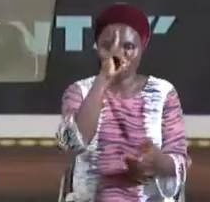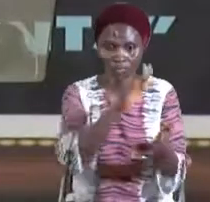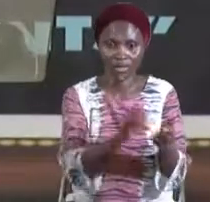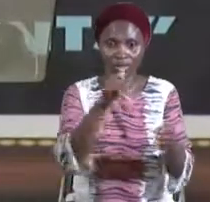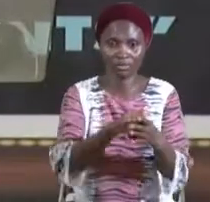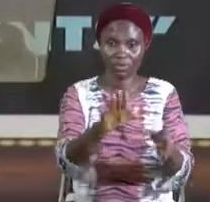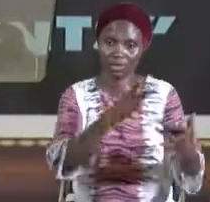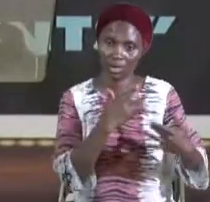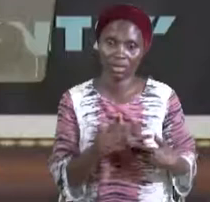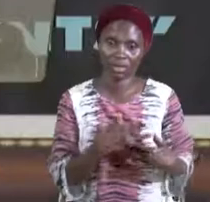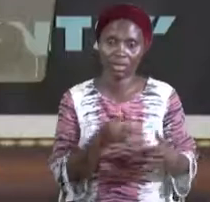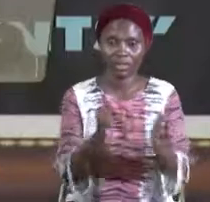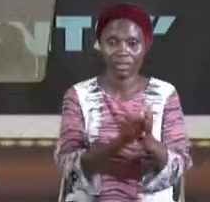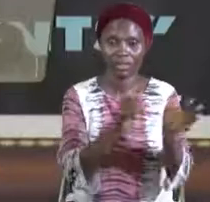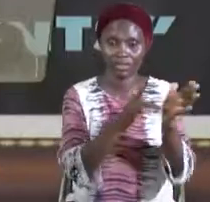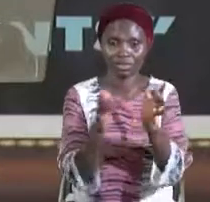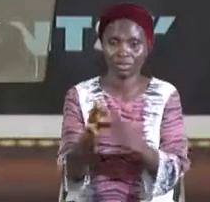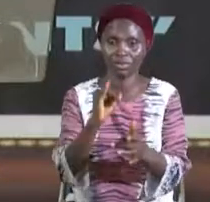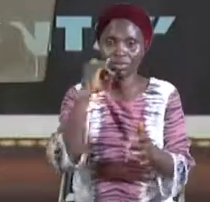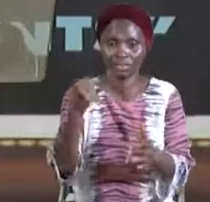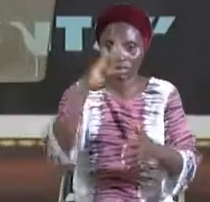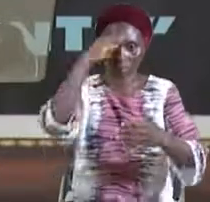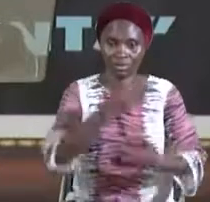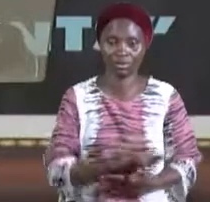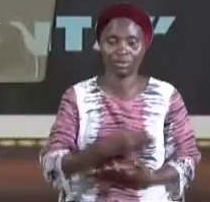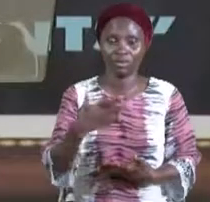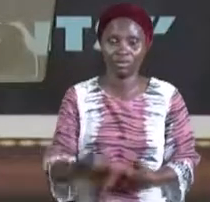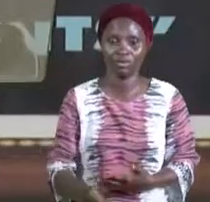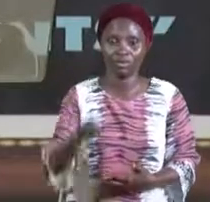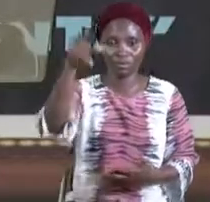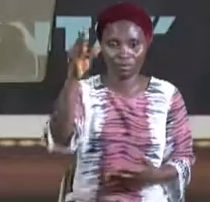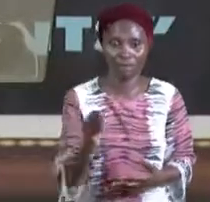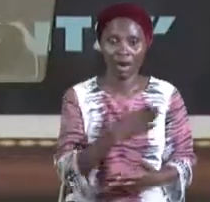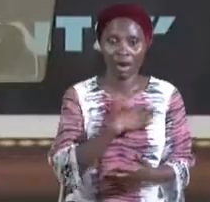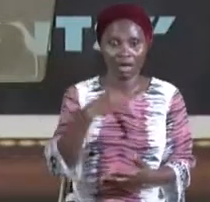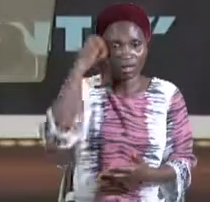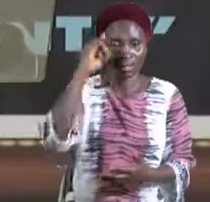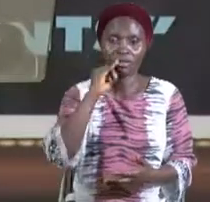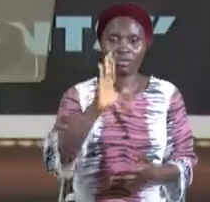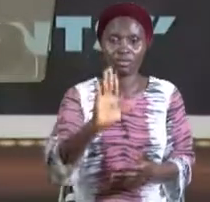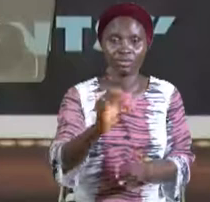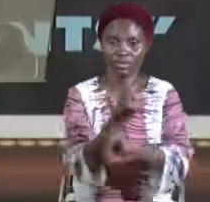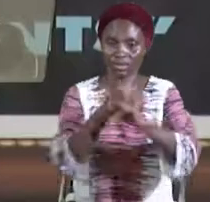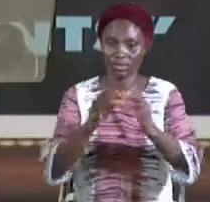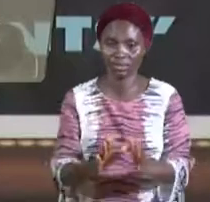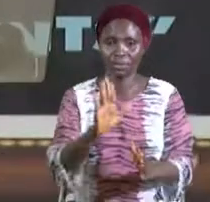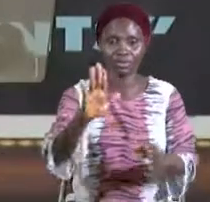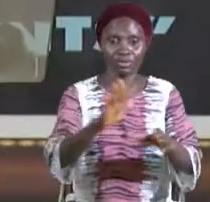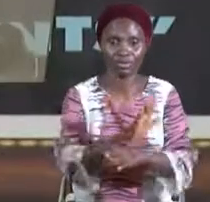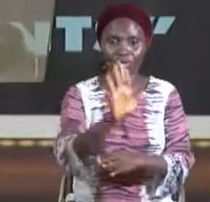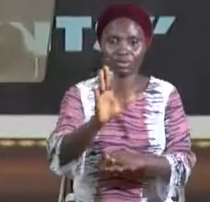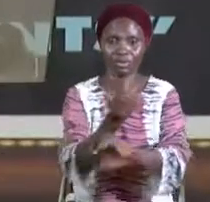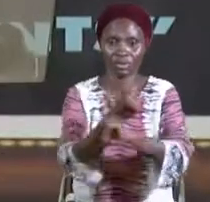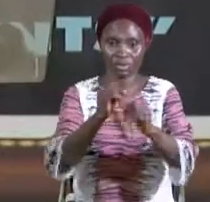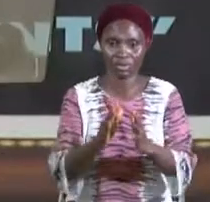dans ton cœur, dans le cœur de ton cœur, que Jésus est le Fils de Dieu et qu'il est ton sauveur, il est le rédempteur suffisant ce